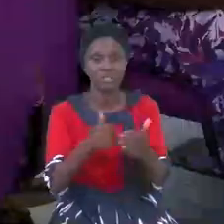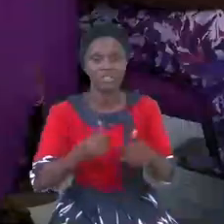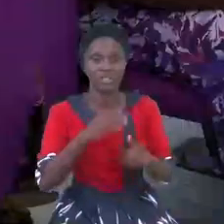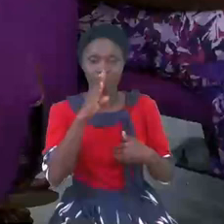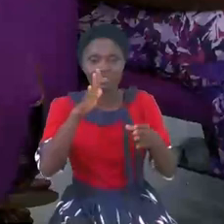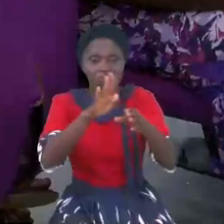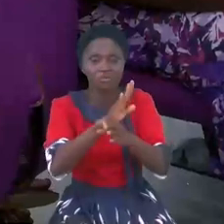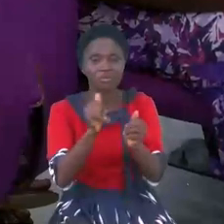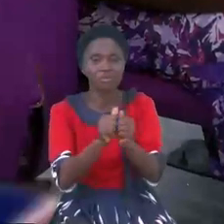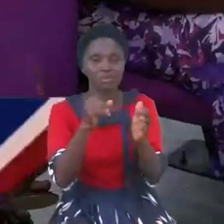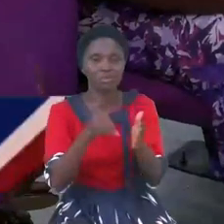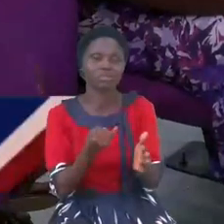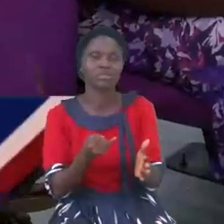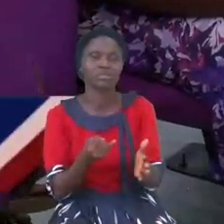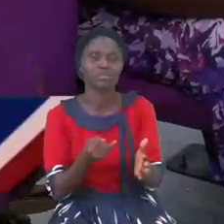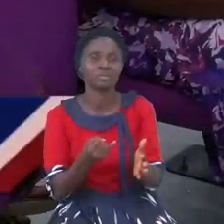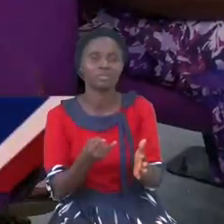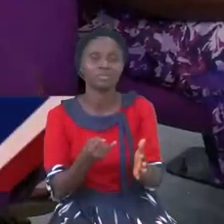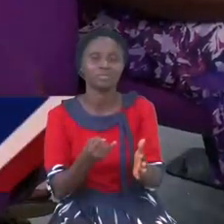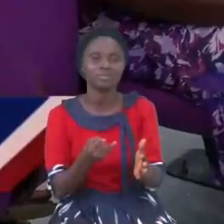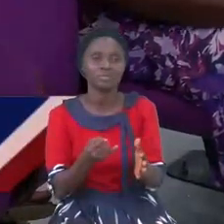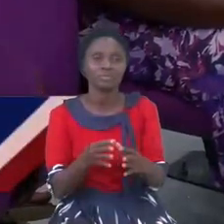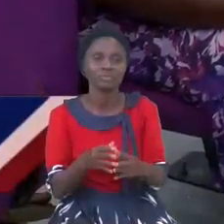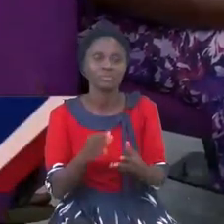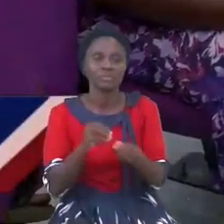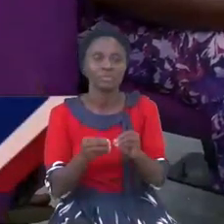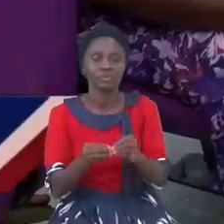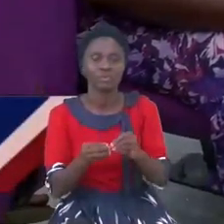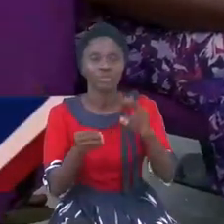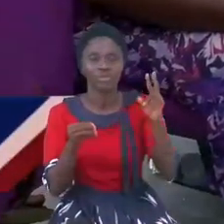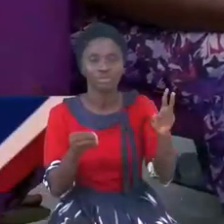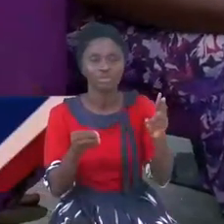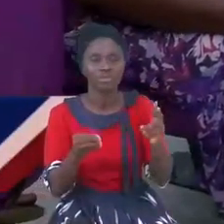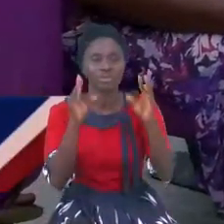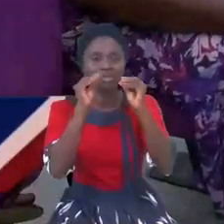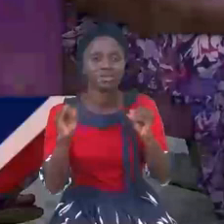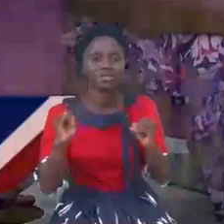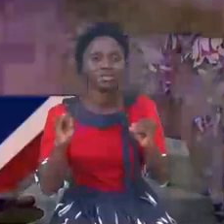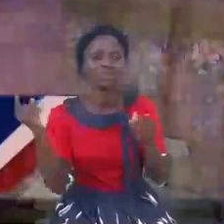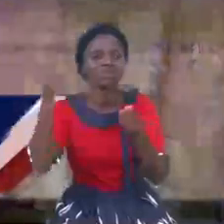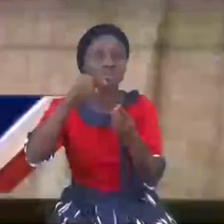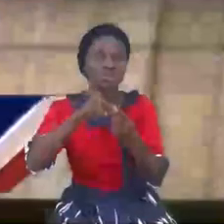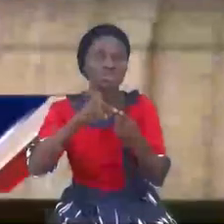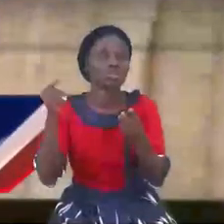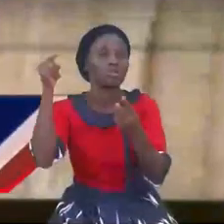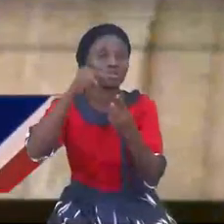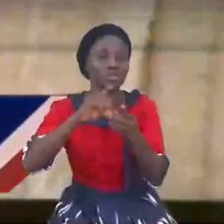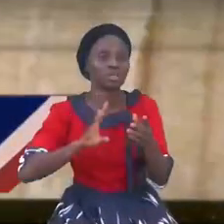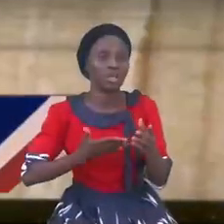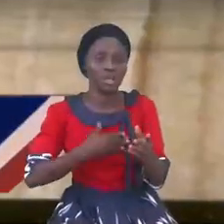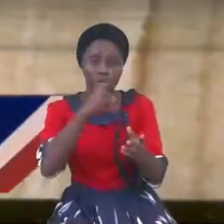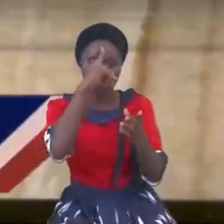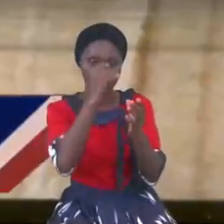Enseigner jusqu'à ce que notre foi soit fermement perfectionnée. Enseigner jusqu'à ce que notre foi